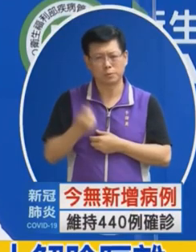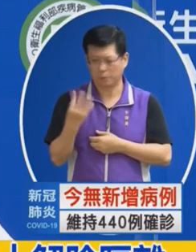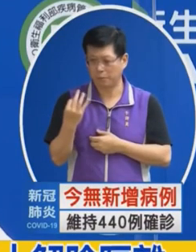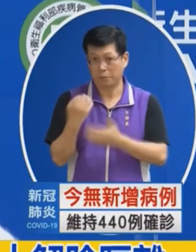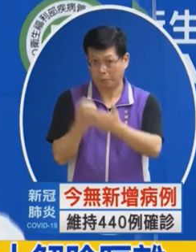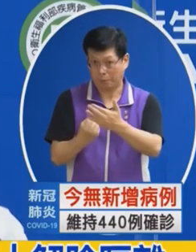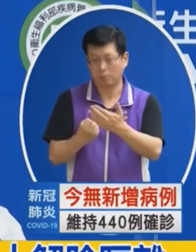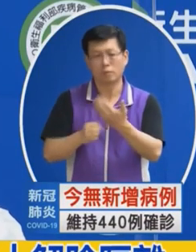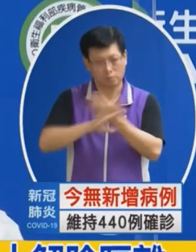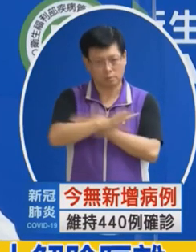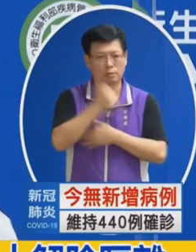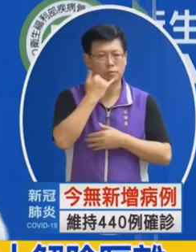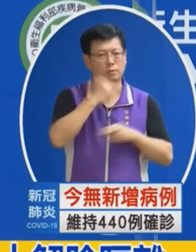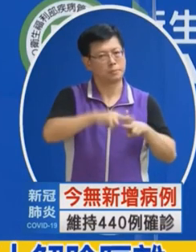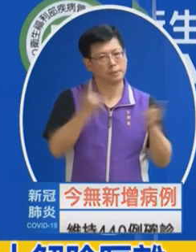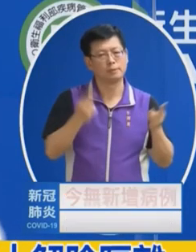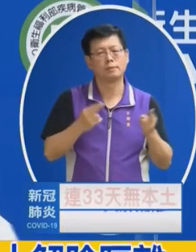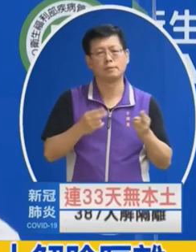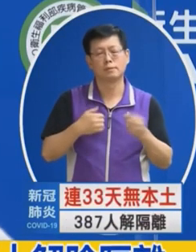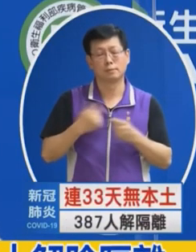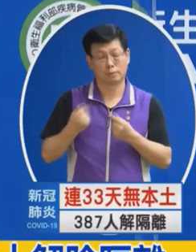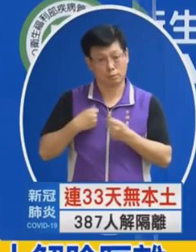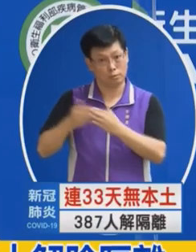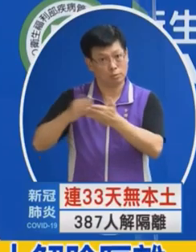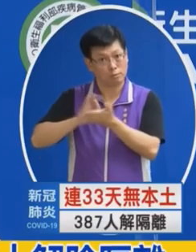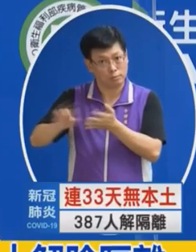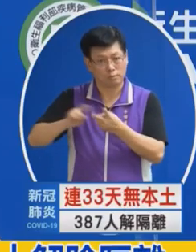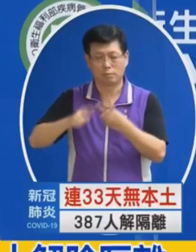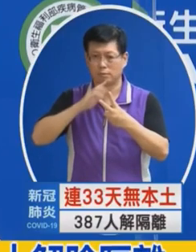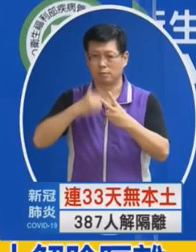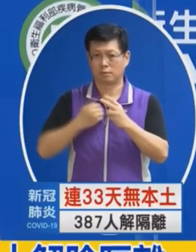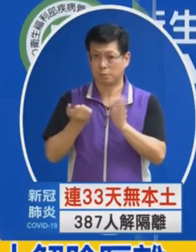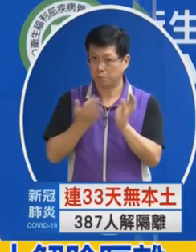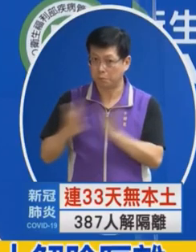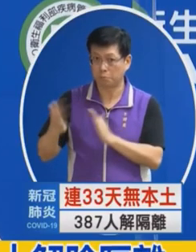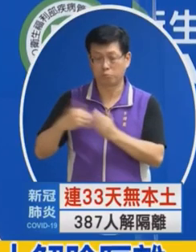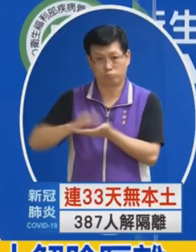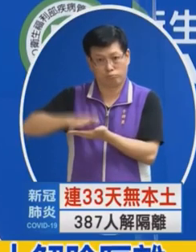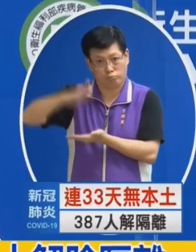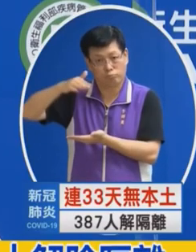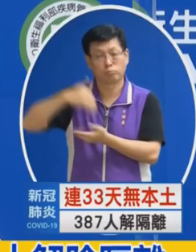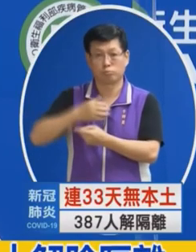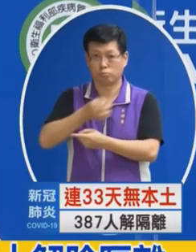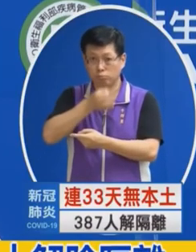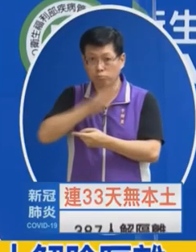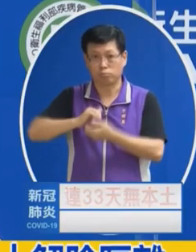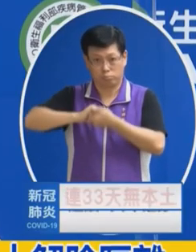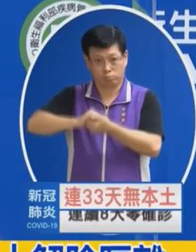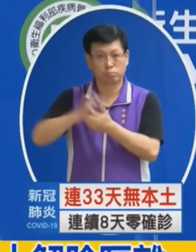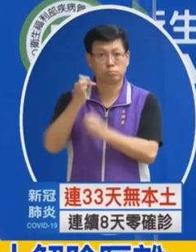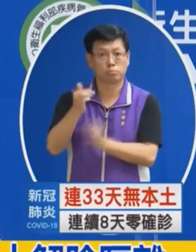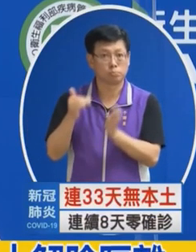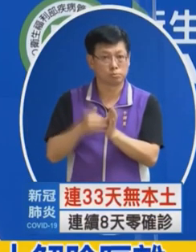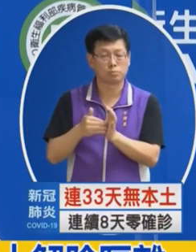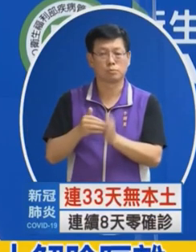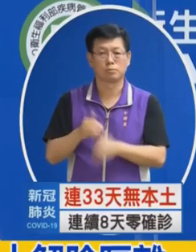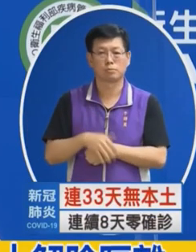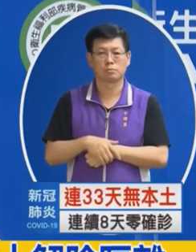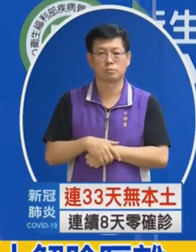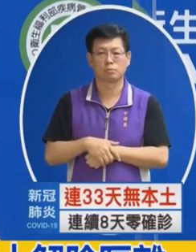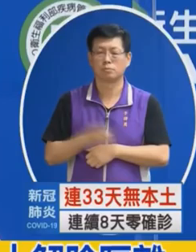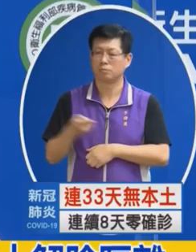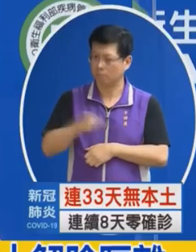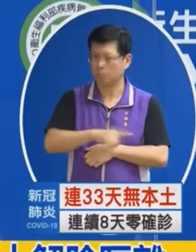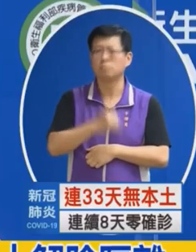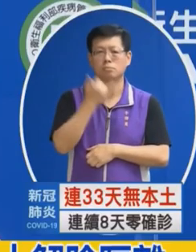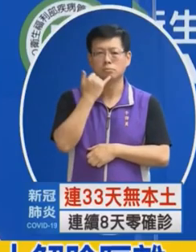在这个可以掌握到的需要跟战备量能够非常的相当的确实的前提下，